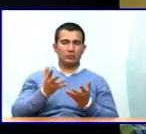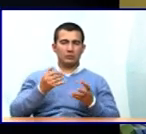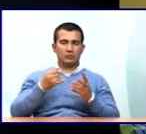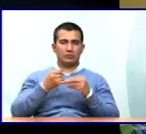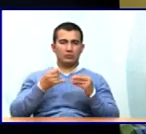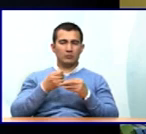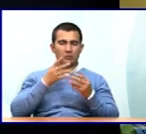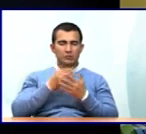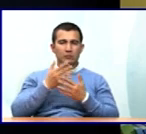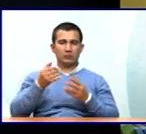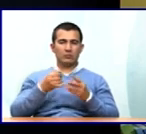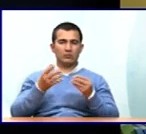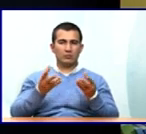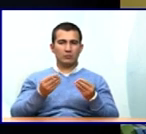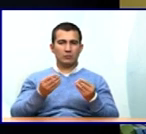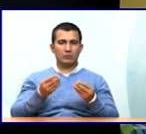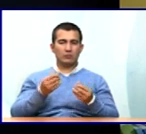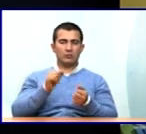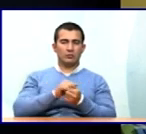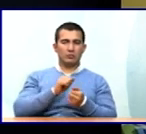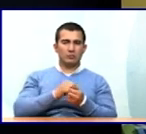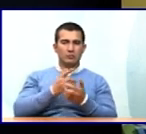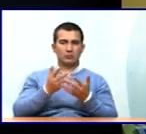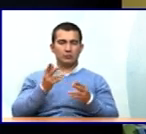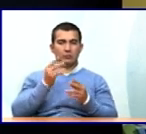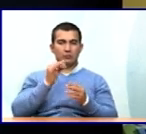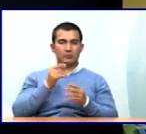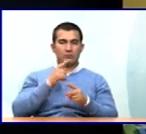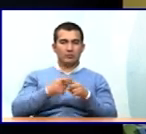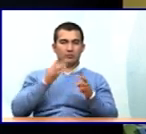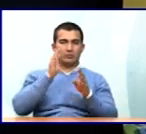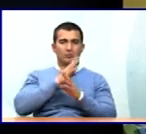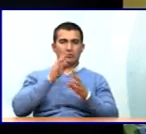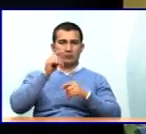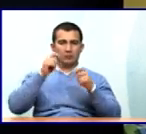tuproqning namligi va yog'ingarchilik.